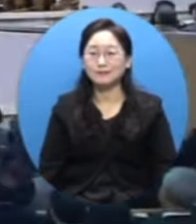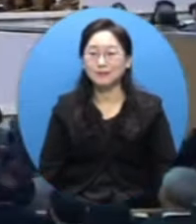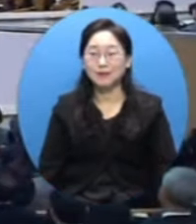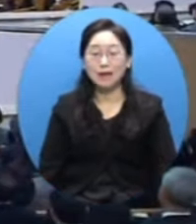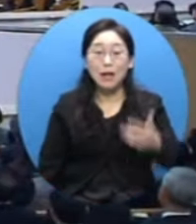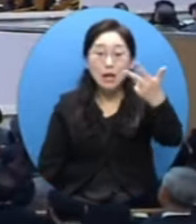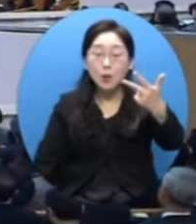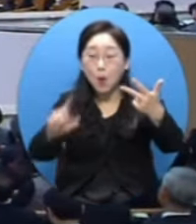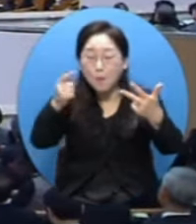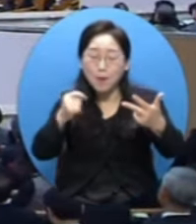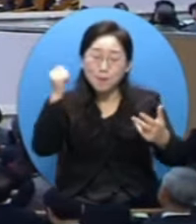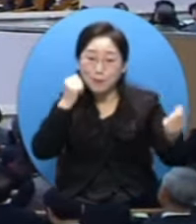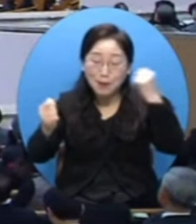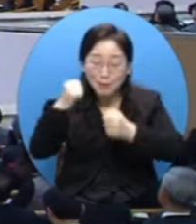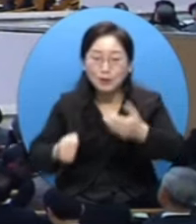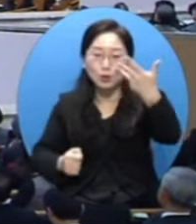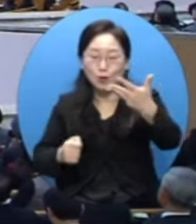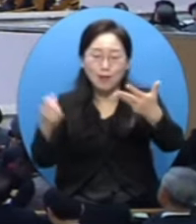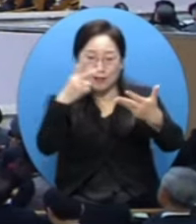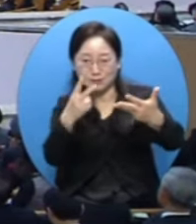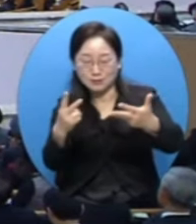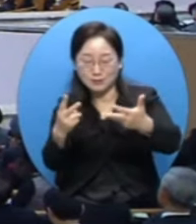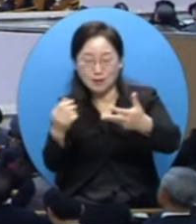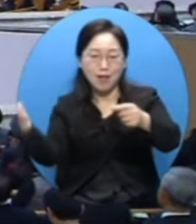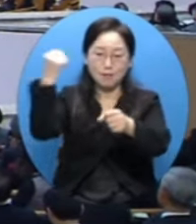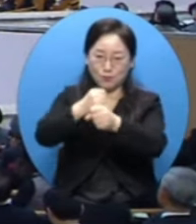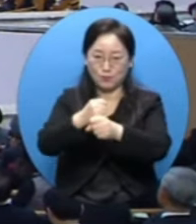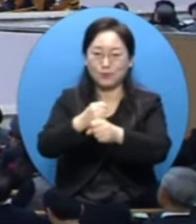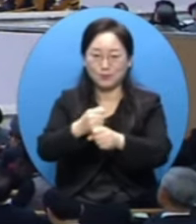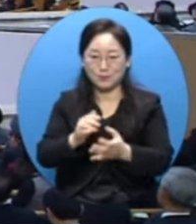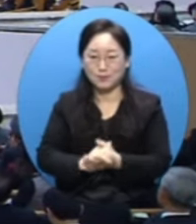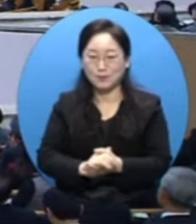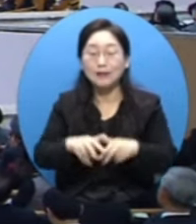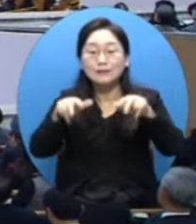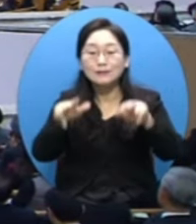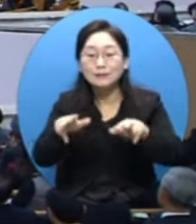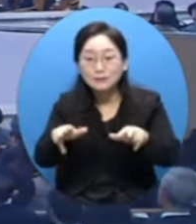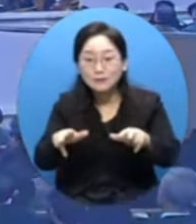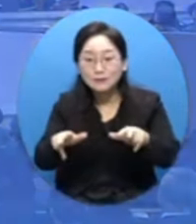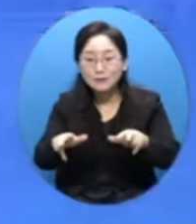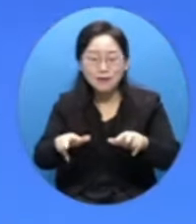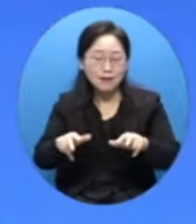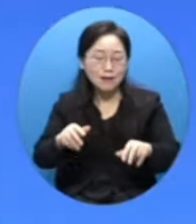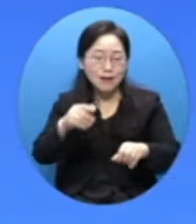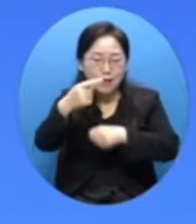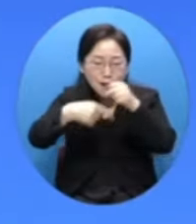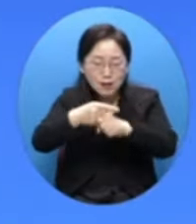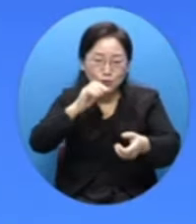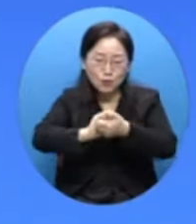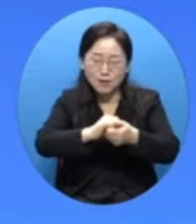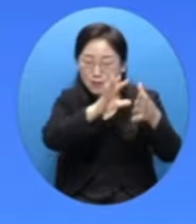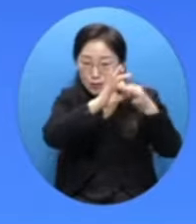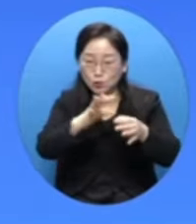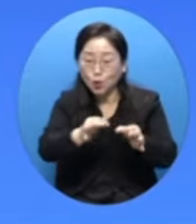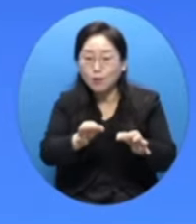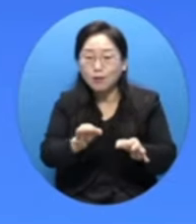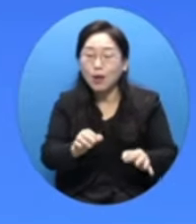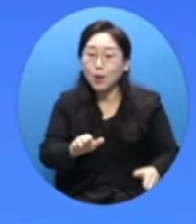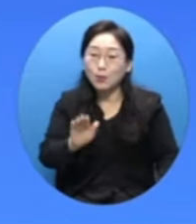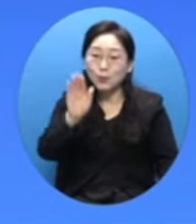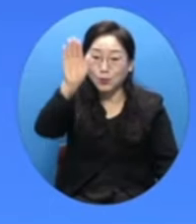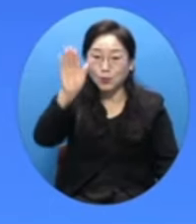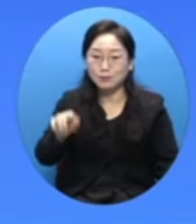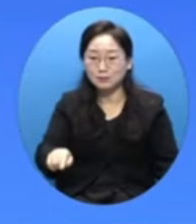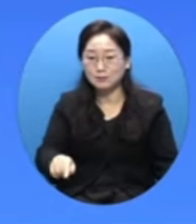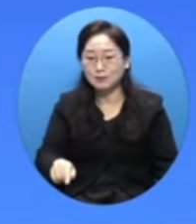일곱 번 망했는데 여덟 번째 일어나게 만들어 주신 것입니다. 지금은 매년 매출이 상승해서 현재 60여 명의 직원과 함께 일하고